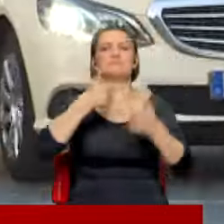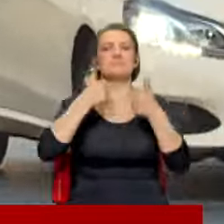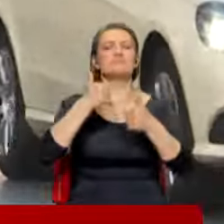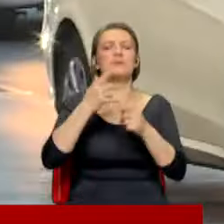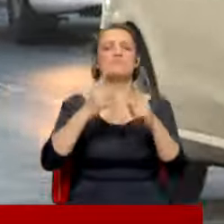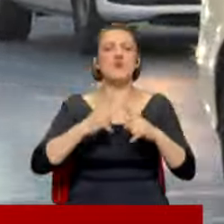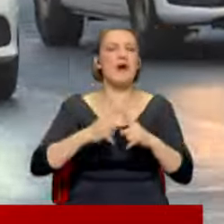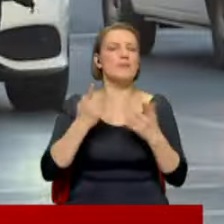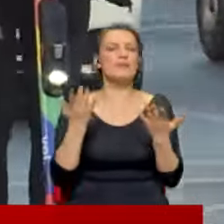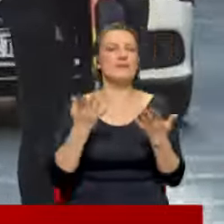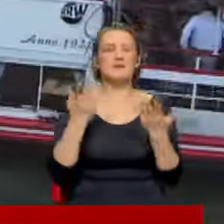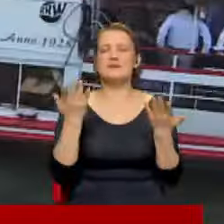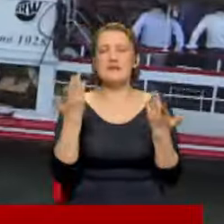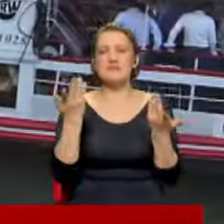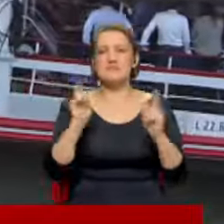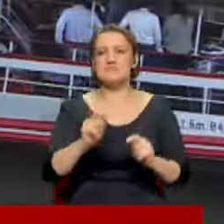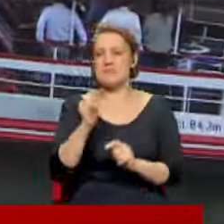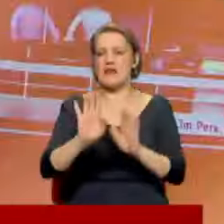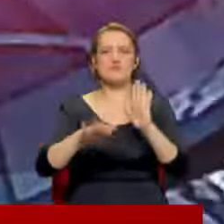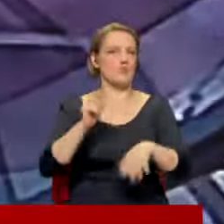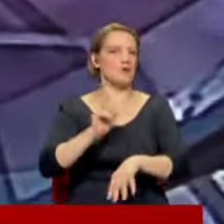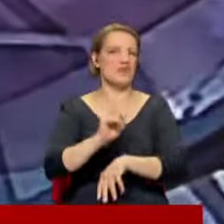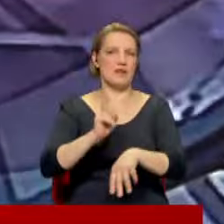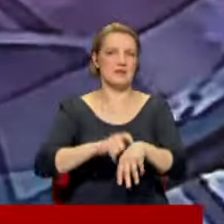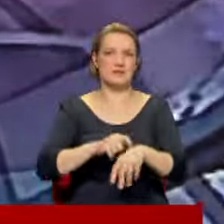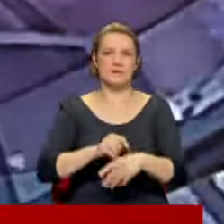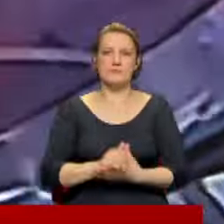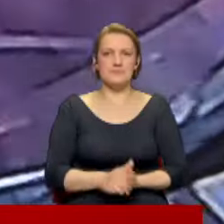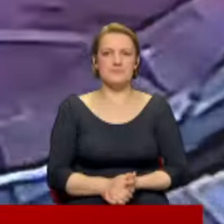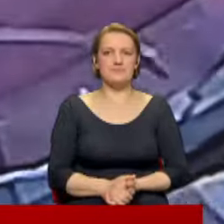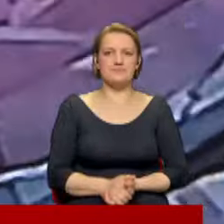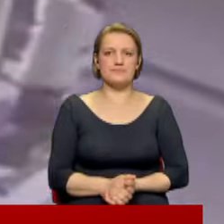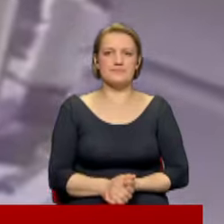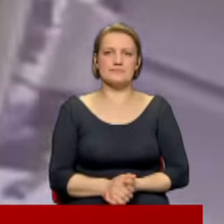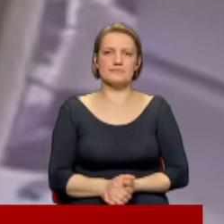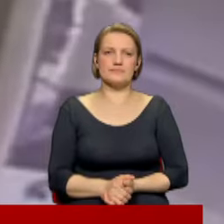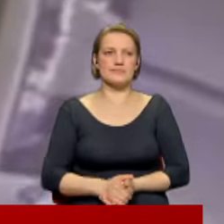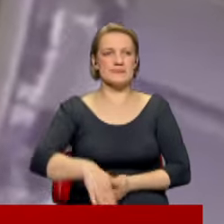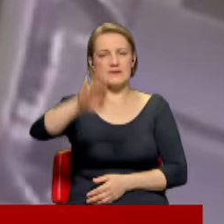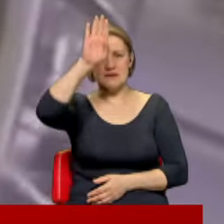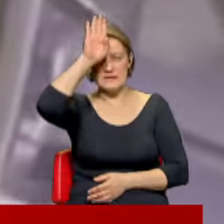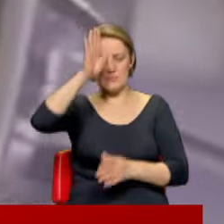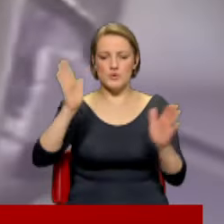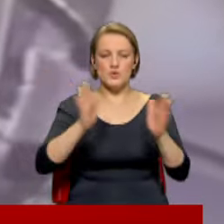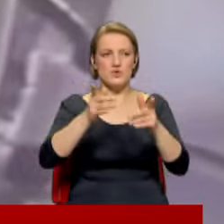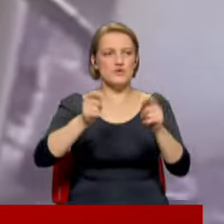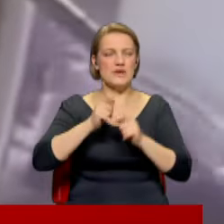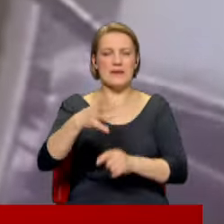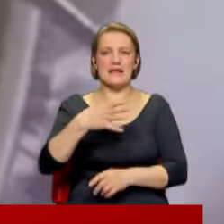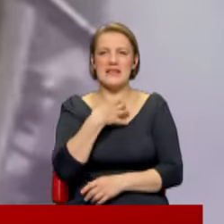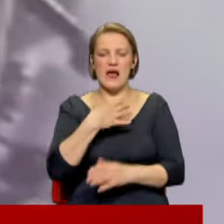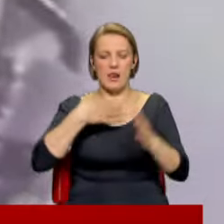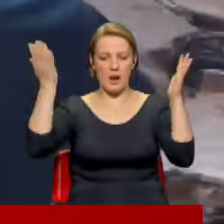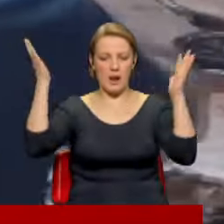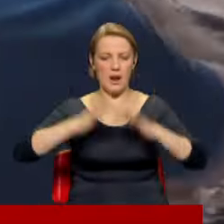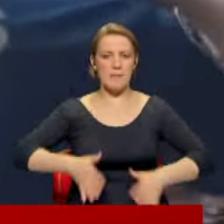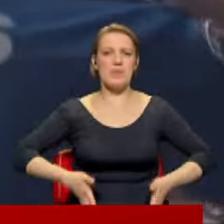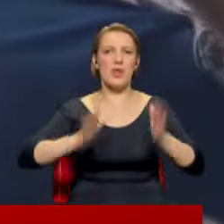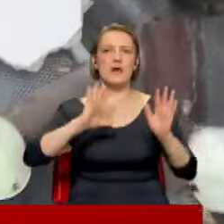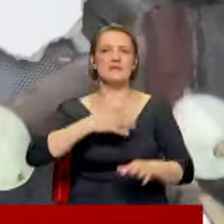ve puan hesaplaması nasıl? Birazdan Çalar Saat'te. İstanbul Küçükçekmece'de kendiliğinden yıkılan